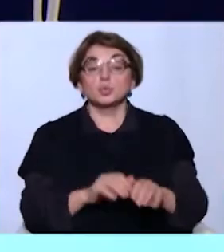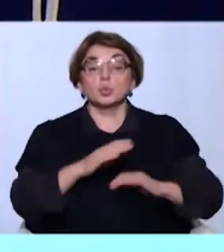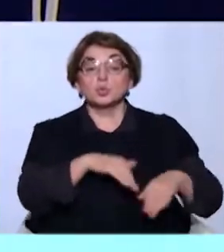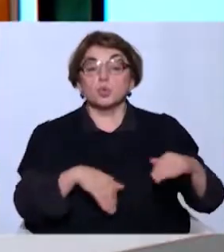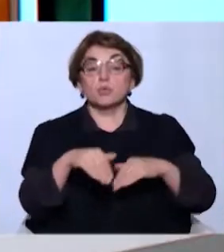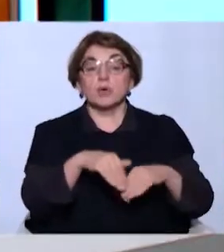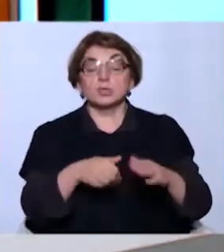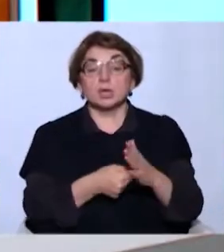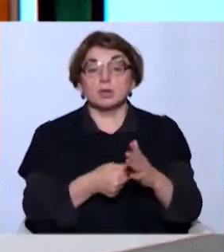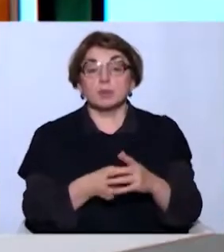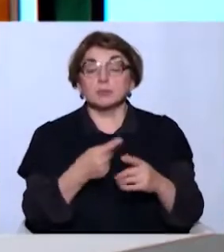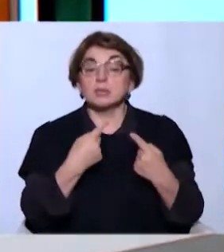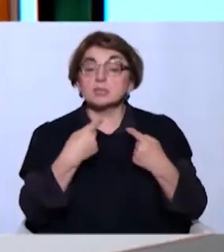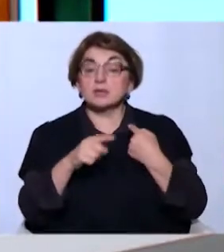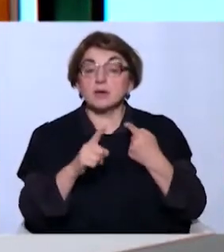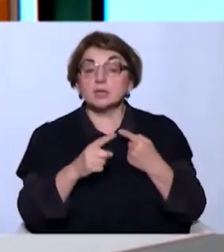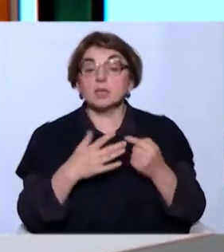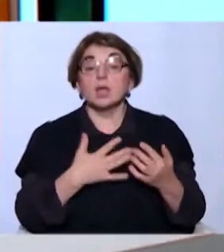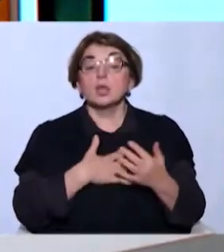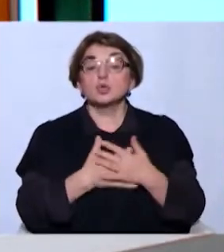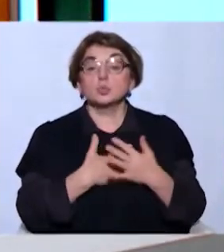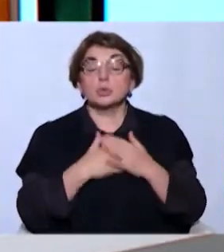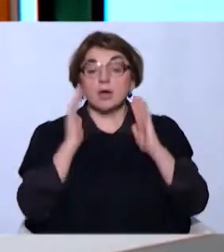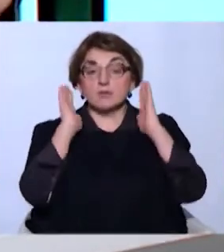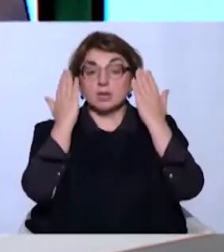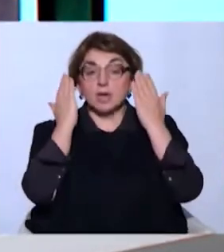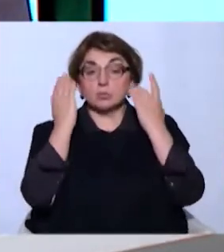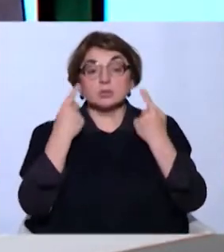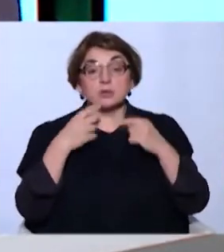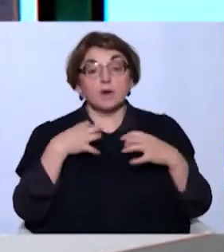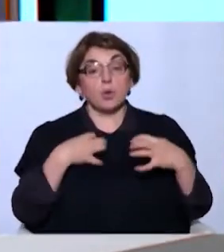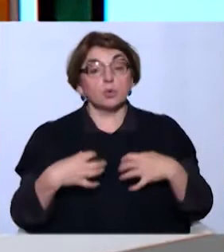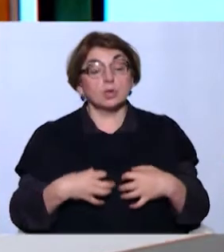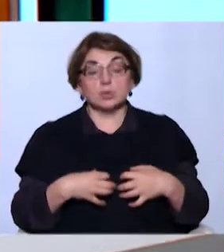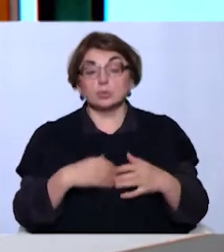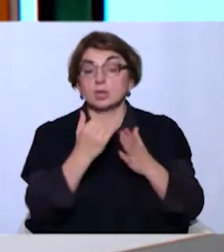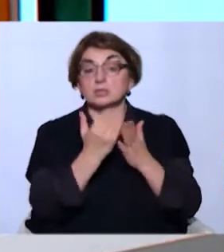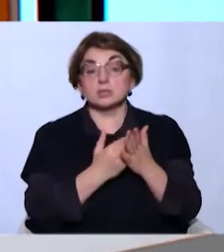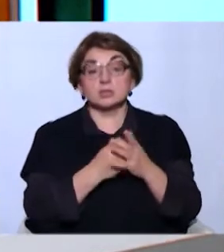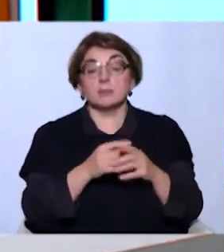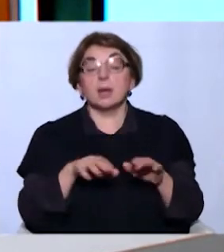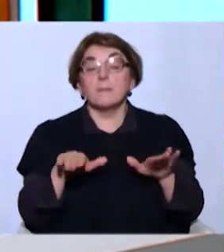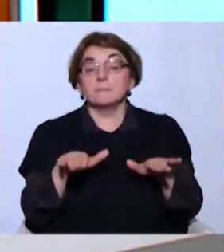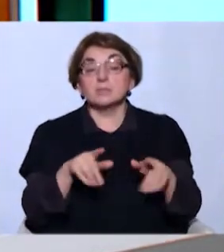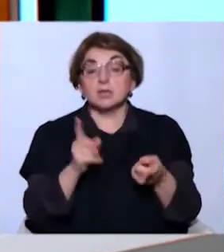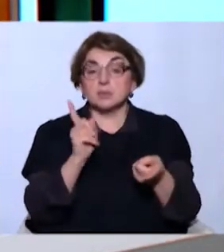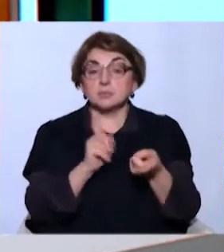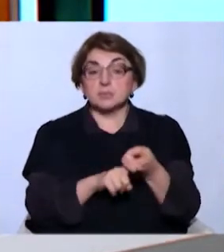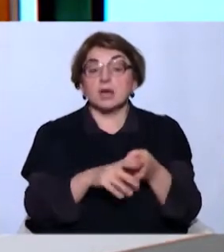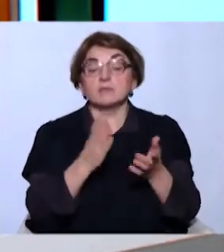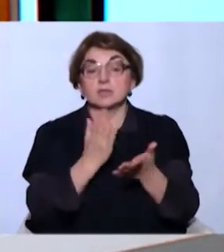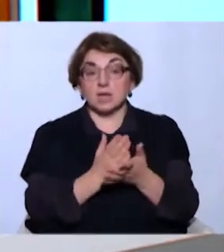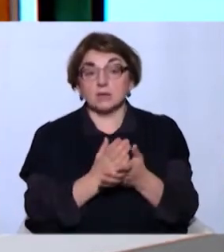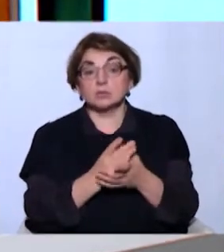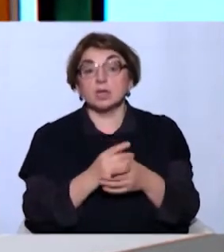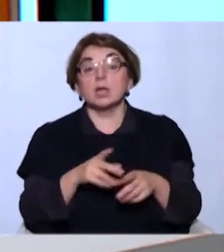კიბოსნაირების განსხვავება არის ის, რომ სუნთქავენ ლაყუჩებით, სხვა ორგანოთა სისტემები მათ მწერების მსგავსი აქვს